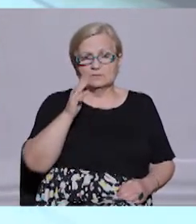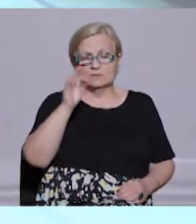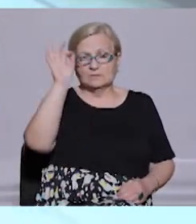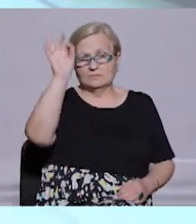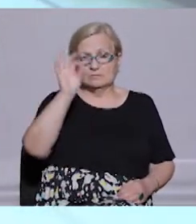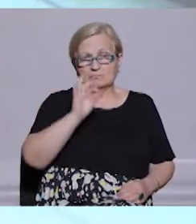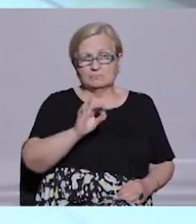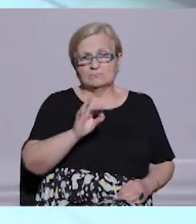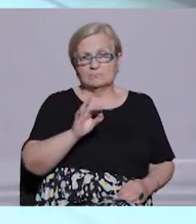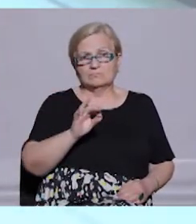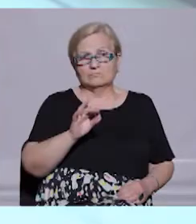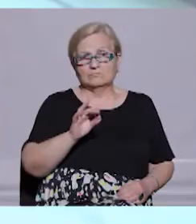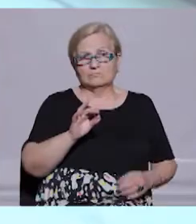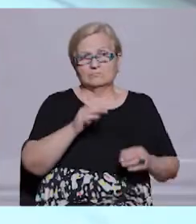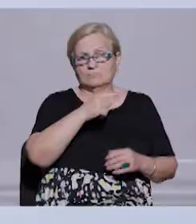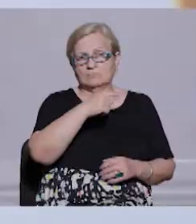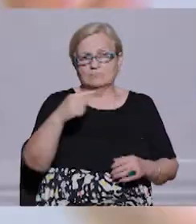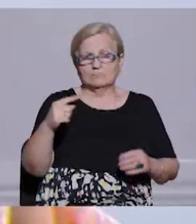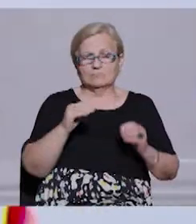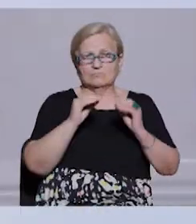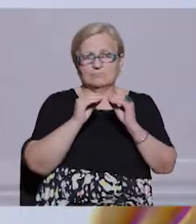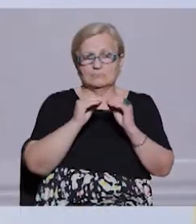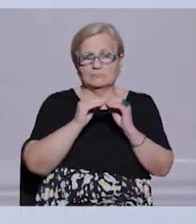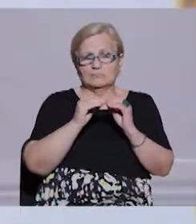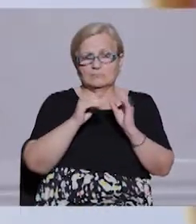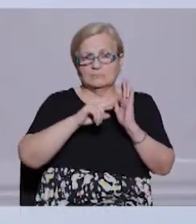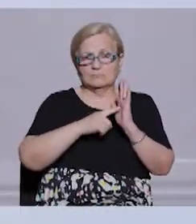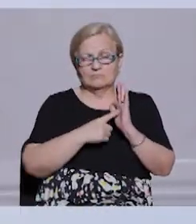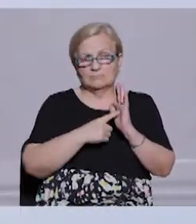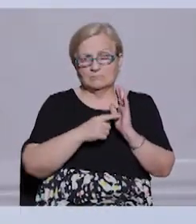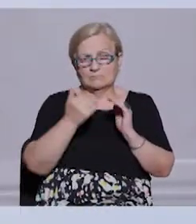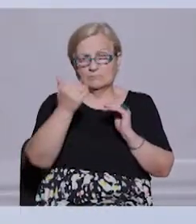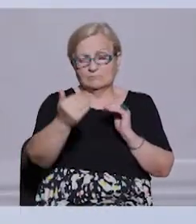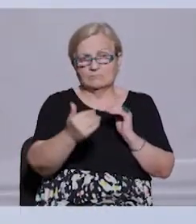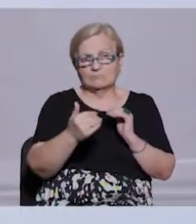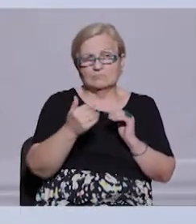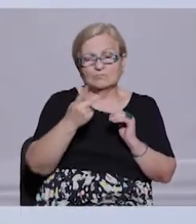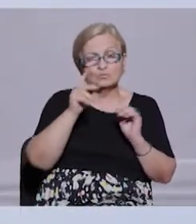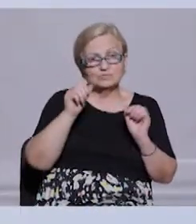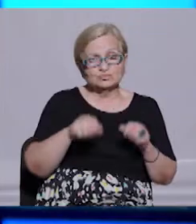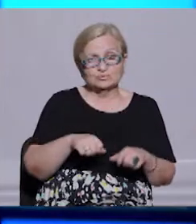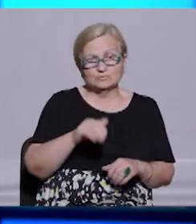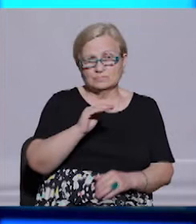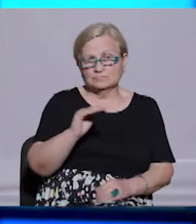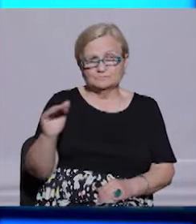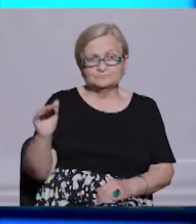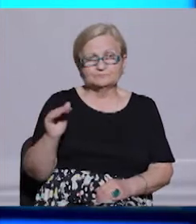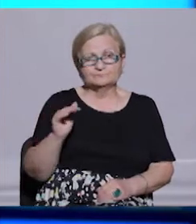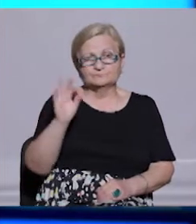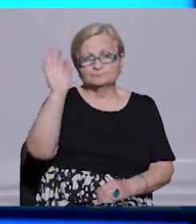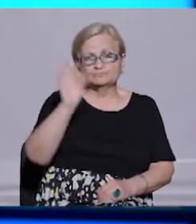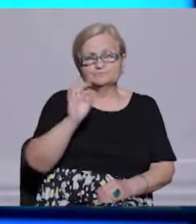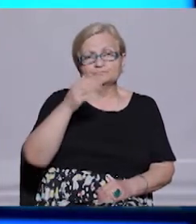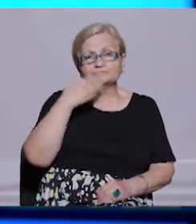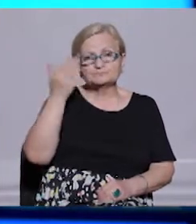პროცენტი წარმოადგინოთ აწილადის სახე და გამრავლოთ. ხშირად, ანუ უკვე თქვენ სასაქში უნდა შეგეძლოთ პროცენტის